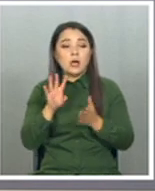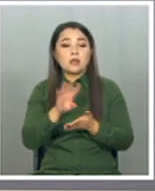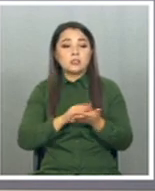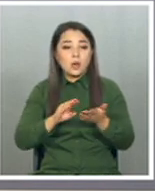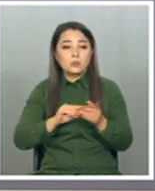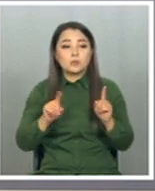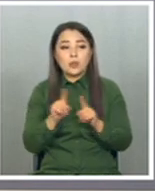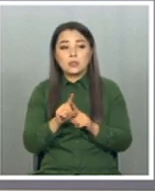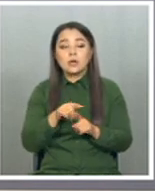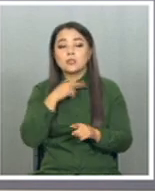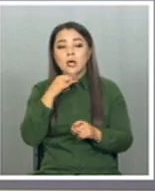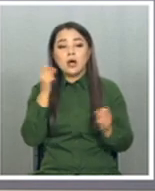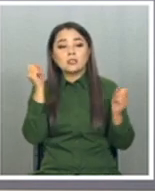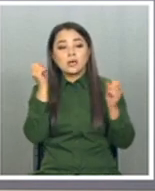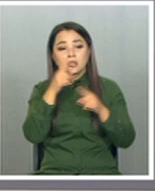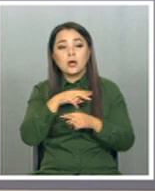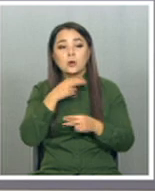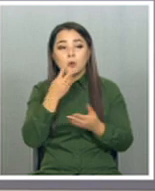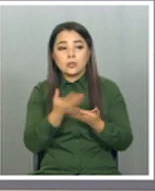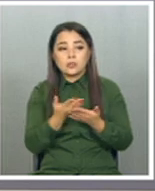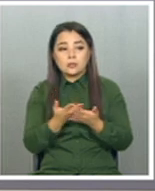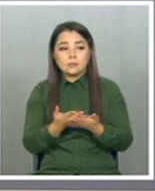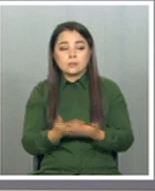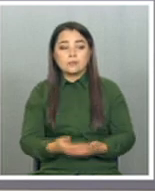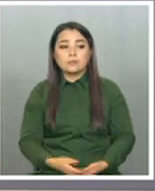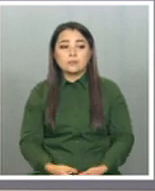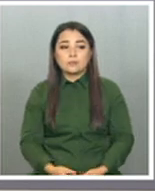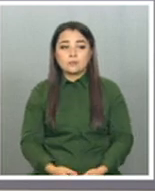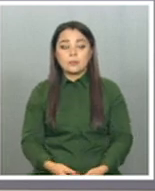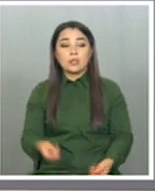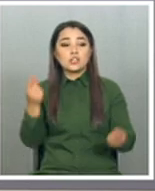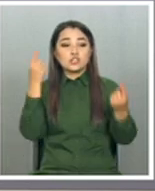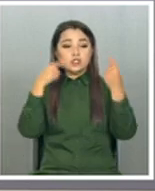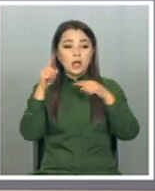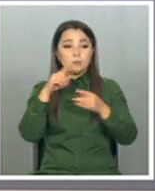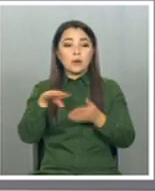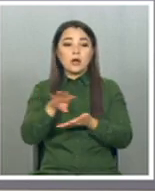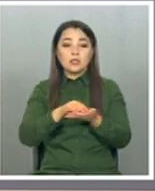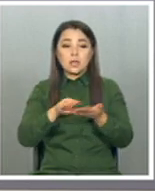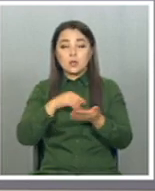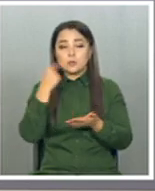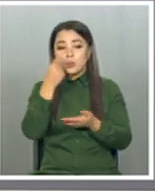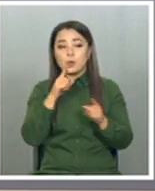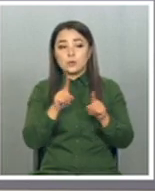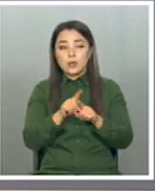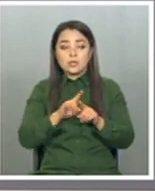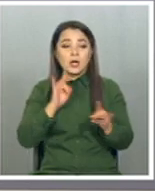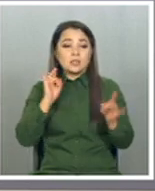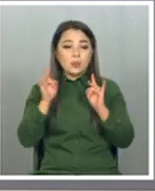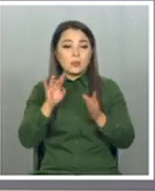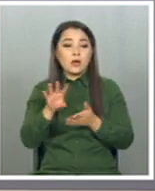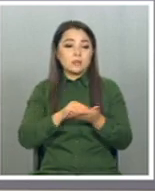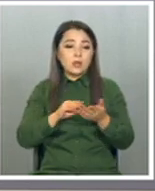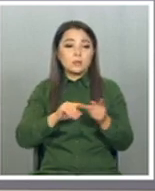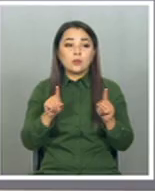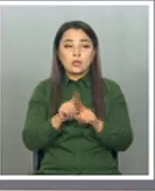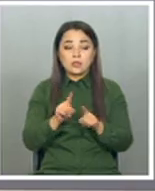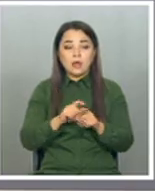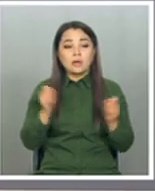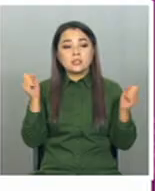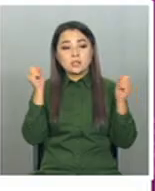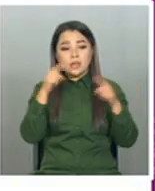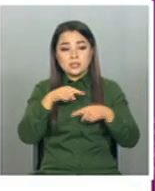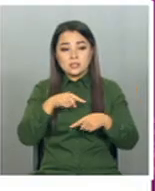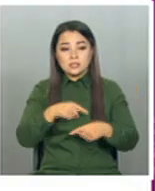қайталауларды анықтап көріңіздер. Шығармадағы қайталау түрлері мен дыбыстық қайталауларды